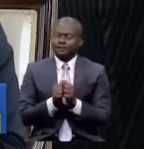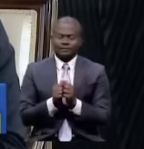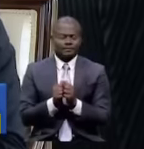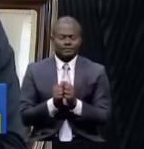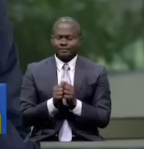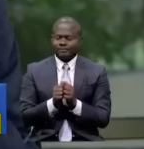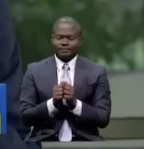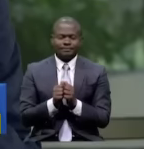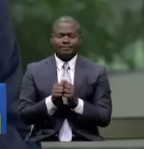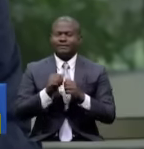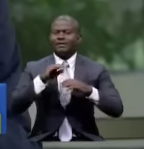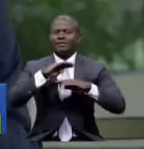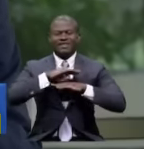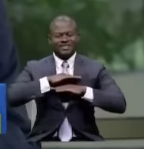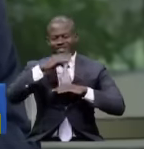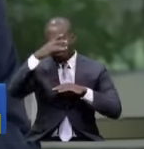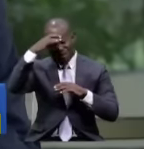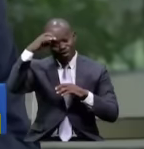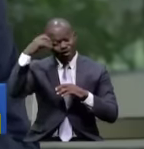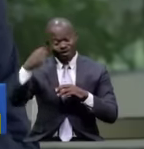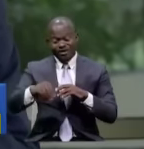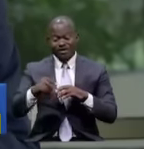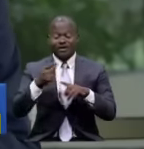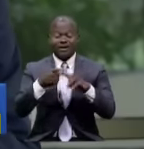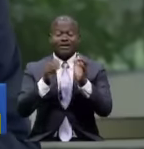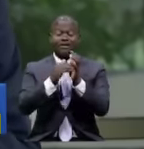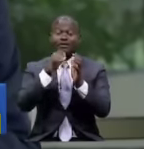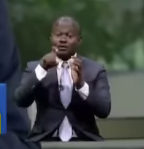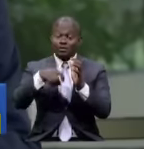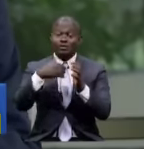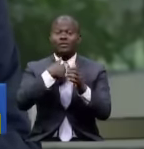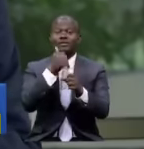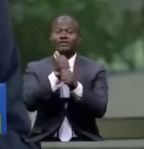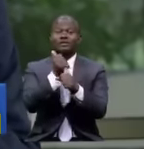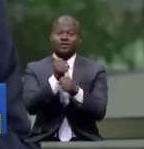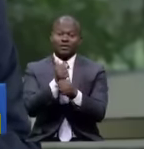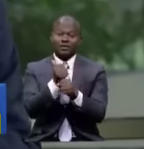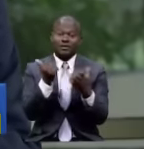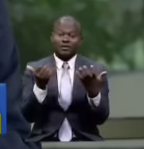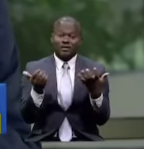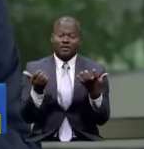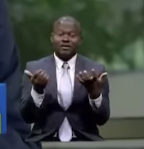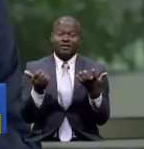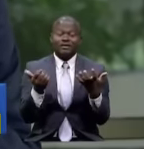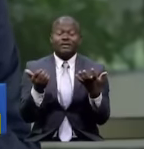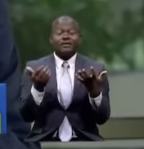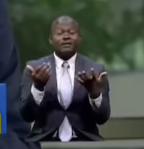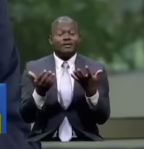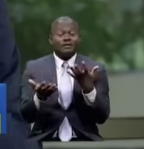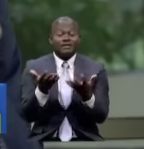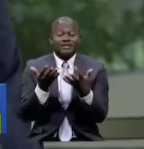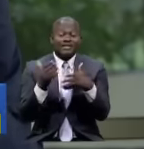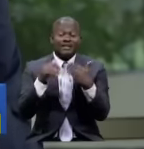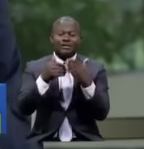biraruhanyije biragoye ariko tugomba kugira icyo dukora ngira ngo byavuzwe kera n'imyaka